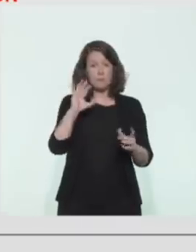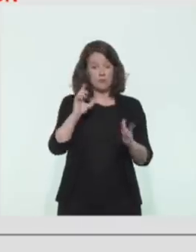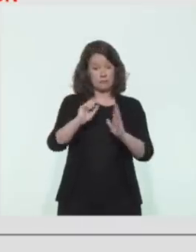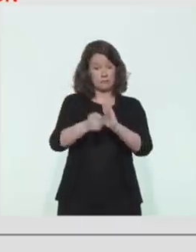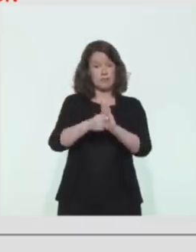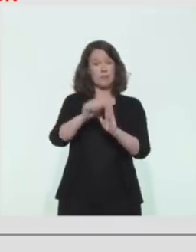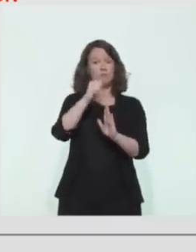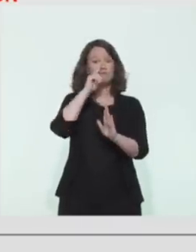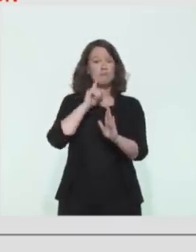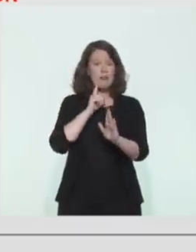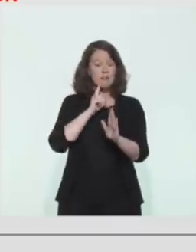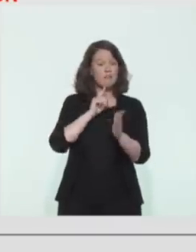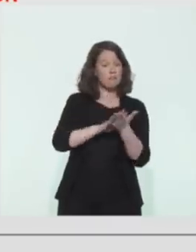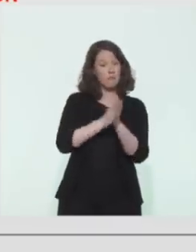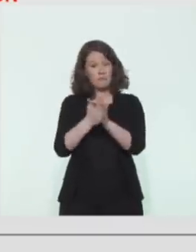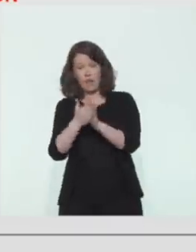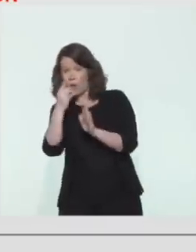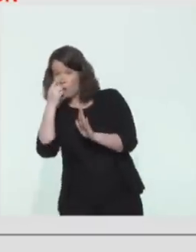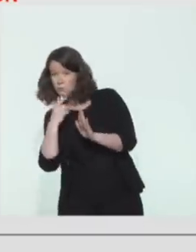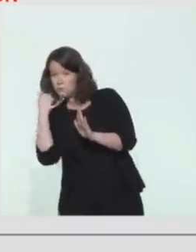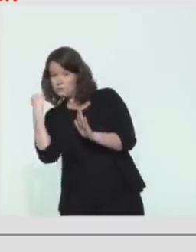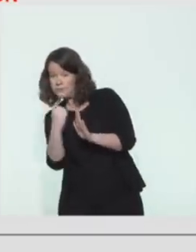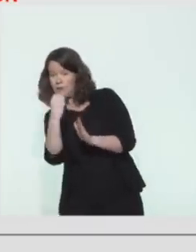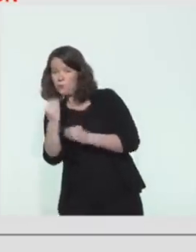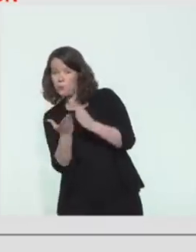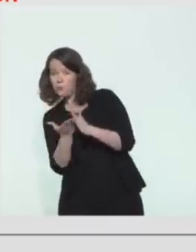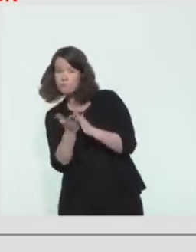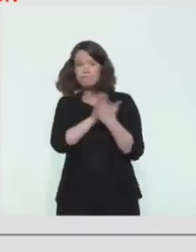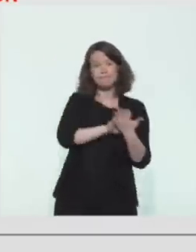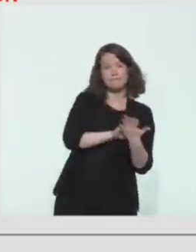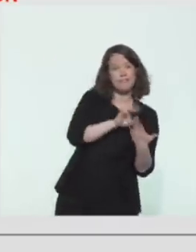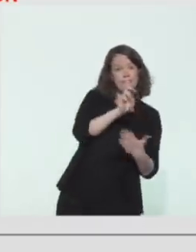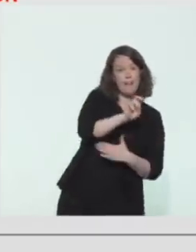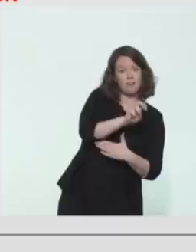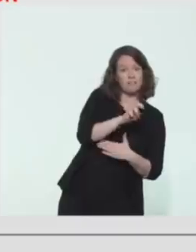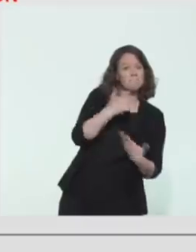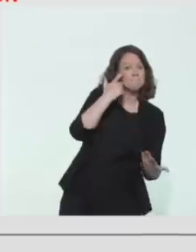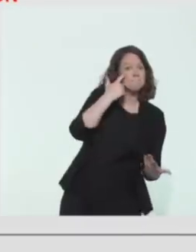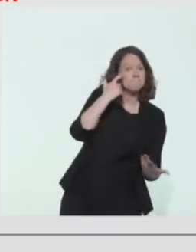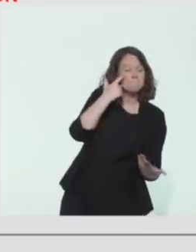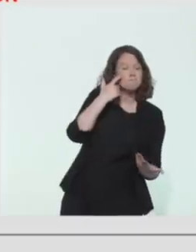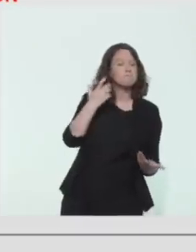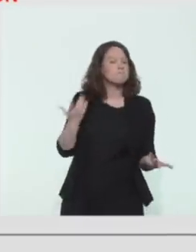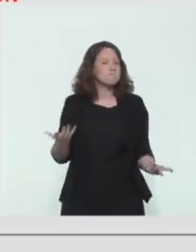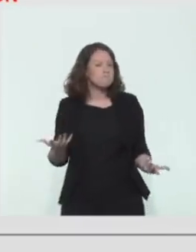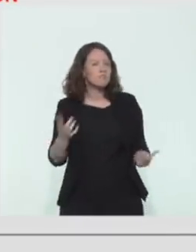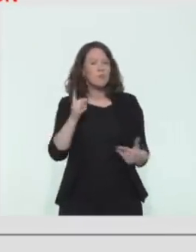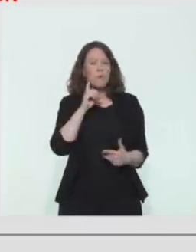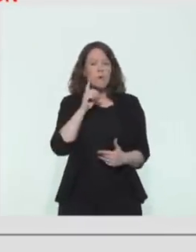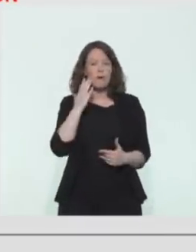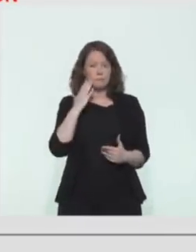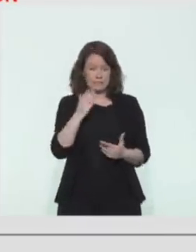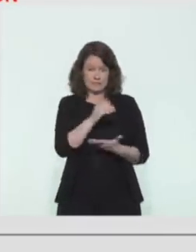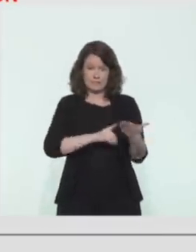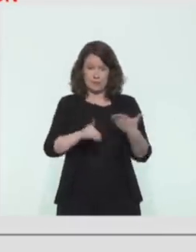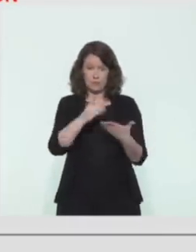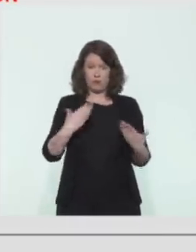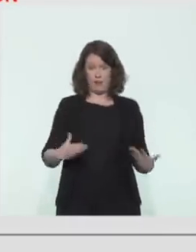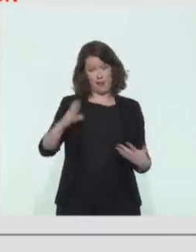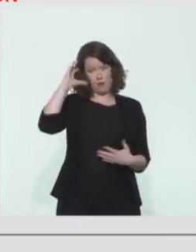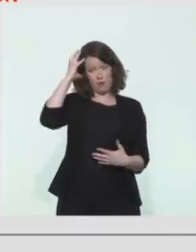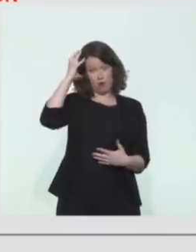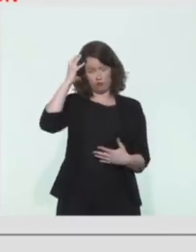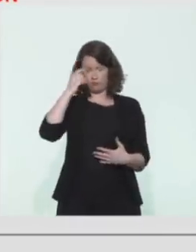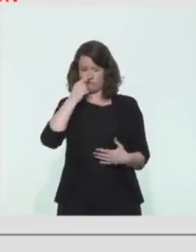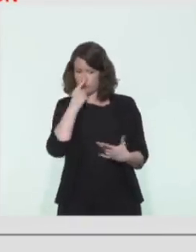pression épidémique se réduit parce que vous restez chez vous, si les lits de réanimation arrivent à retrouver un peu plus d'amplitude, ou